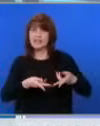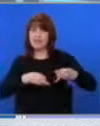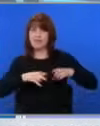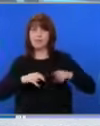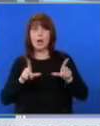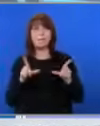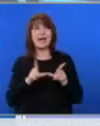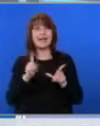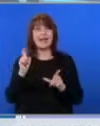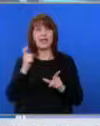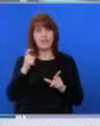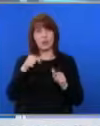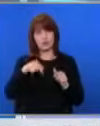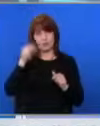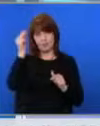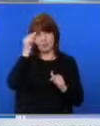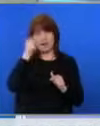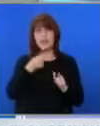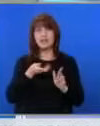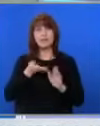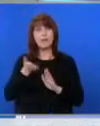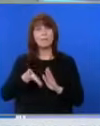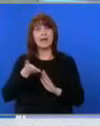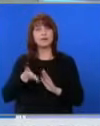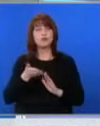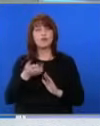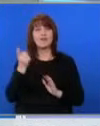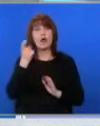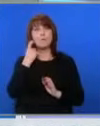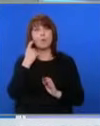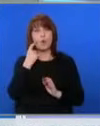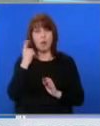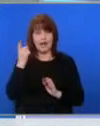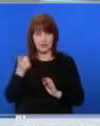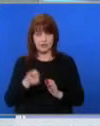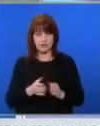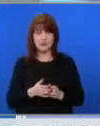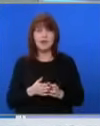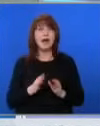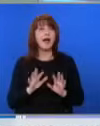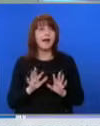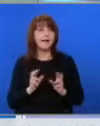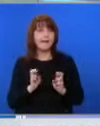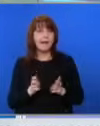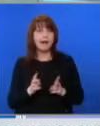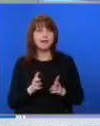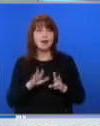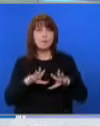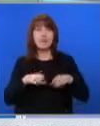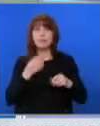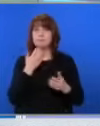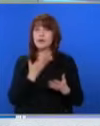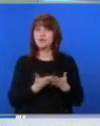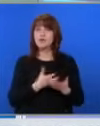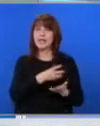на Мария Габриел в страната. Тя ще пътува за Букурещ, където има конгрес на ЕНП. Той започва утре. И как обаче приемат предложенията на